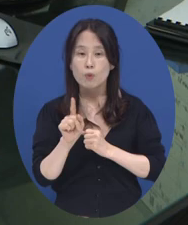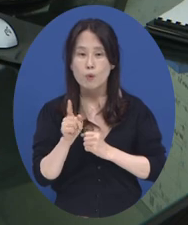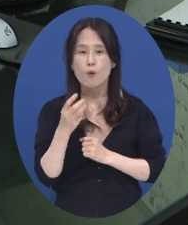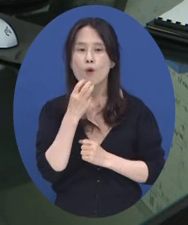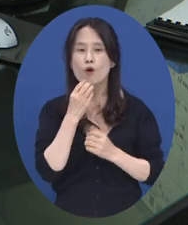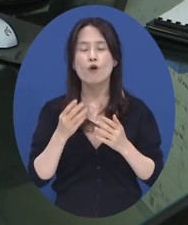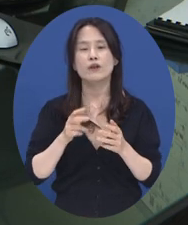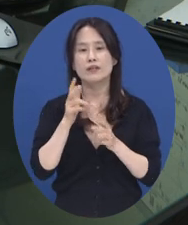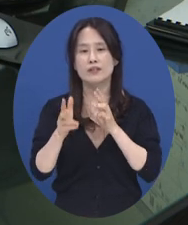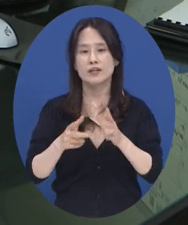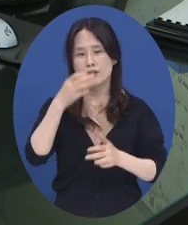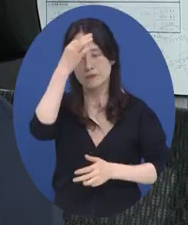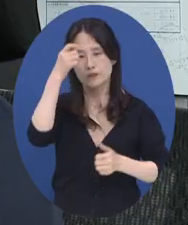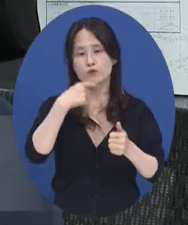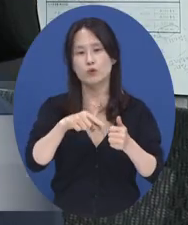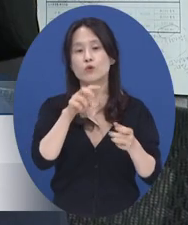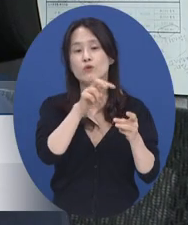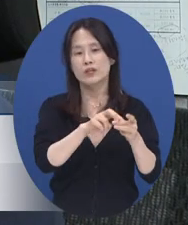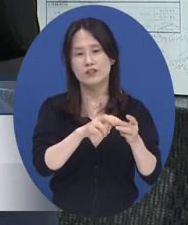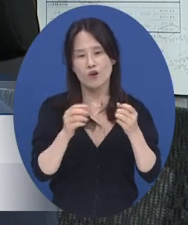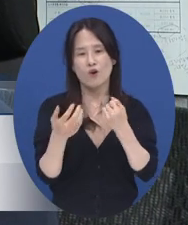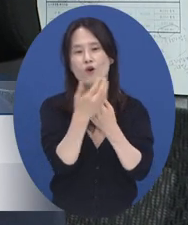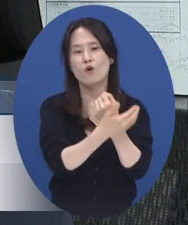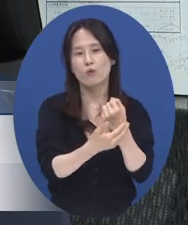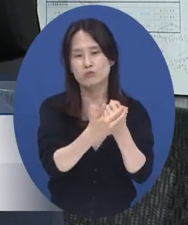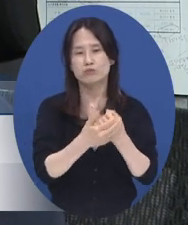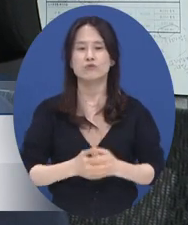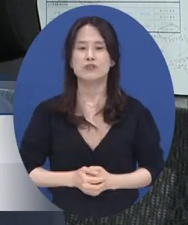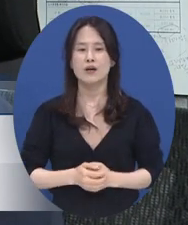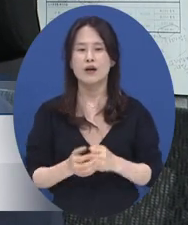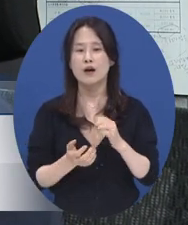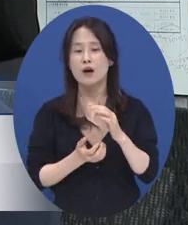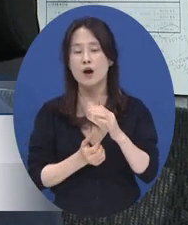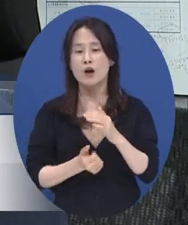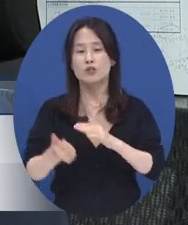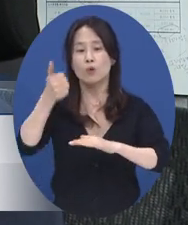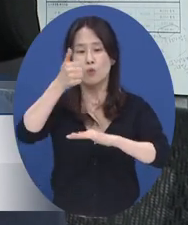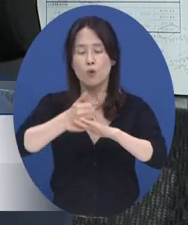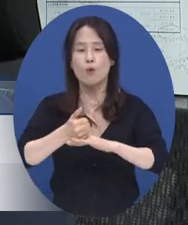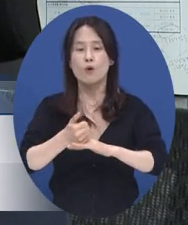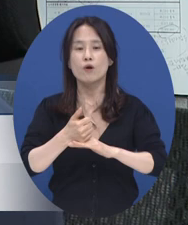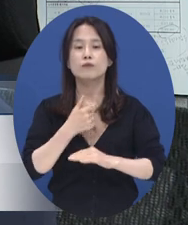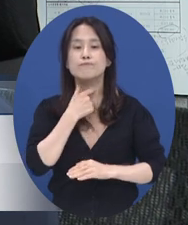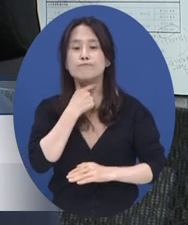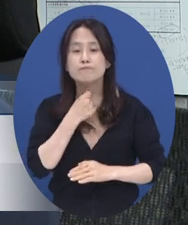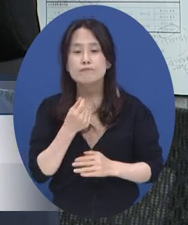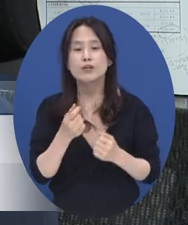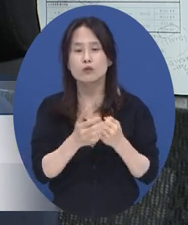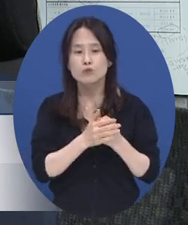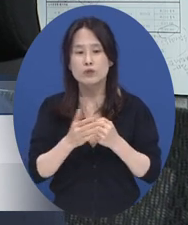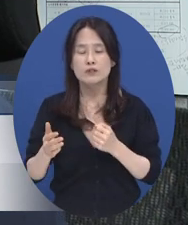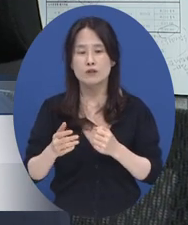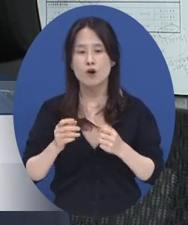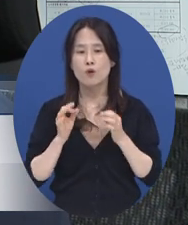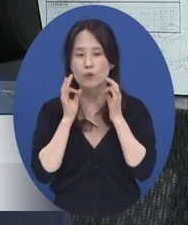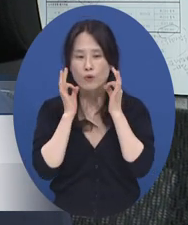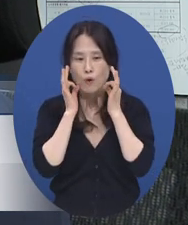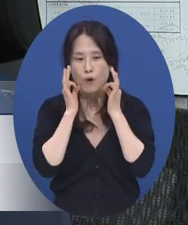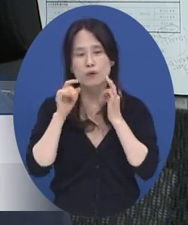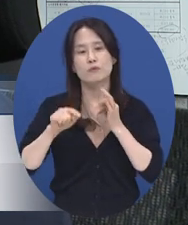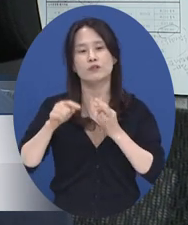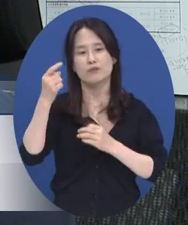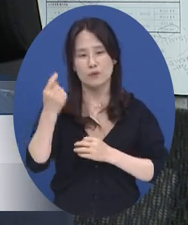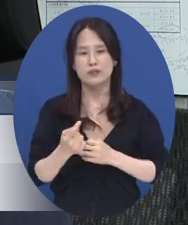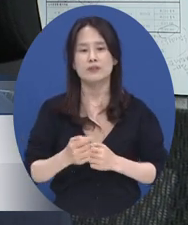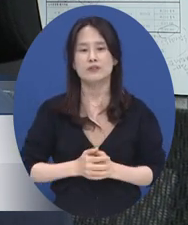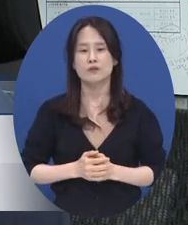경기산업기술교육센터 덕분이라고 말합니다. 무언가의 성취감 얻기 위해서 이제 제가 뭘 하다 보니까요. 그게 되게 마음에 와닿는 것 같습니다. 제가 여기를 올랐으면은